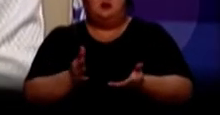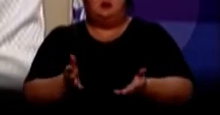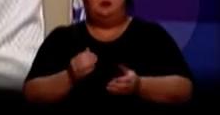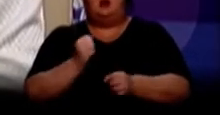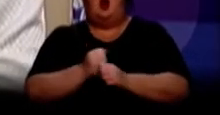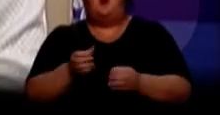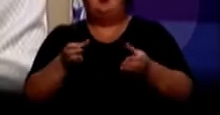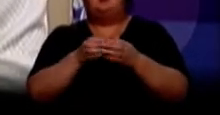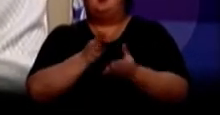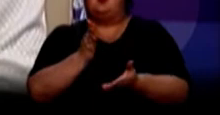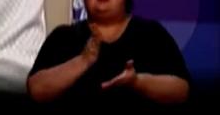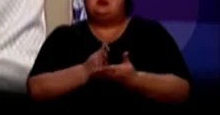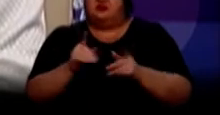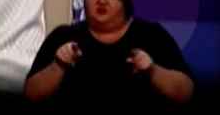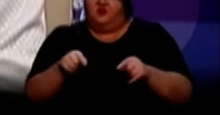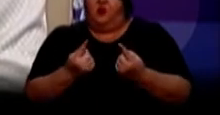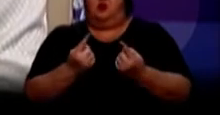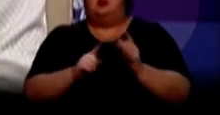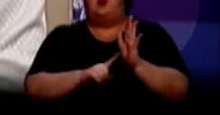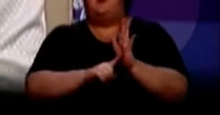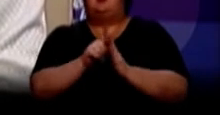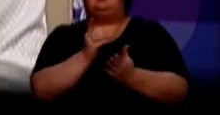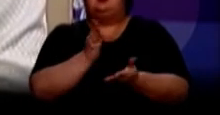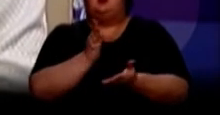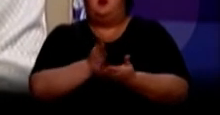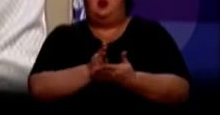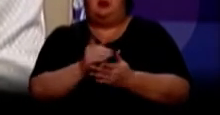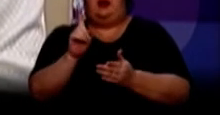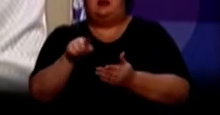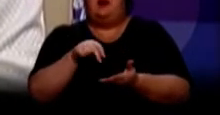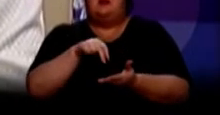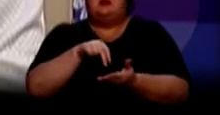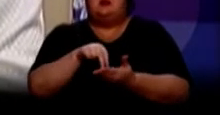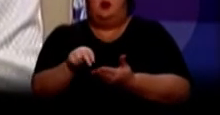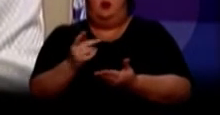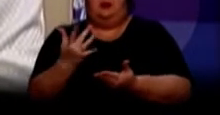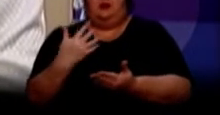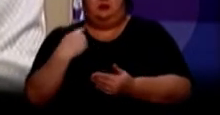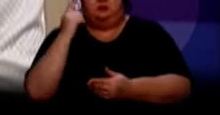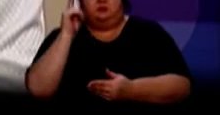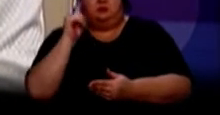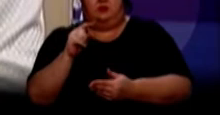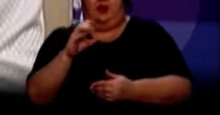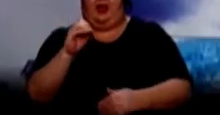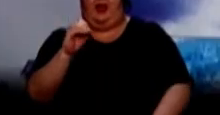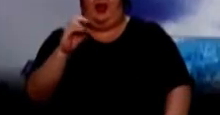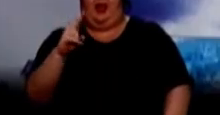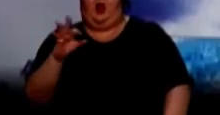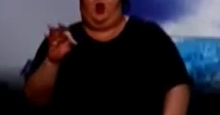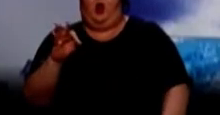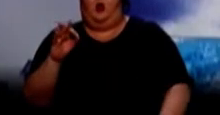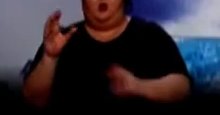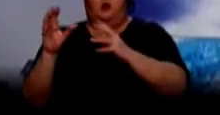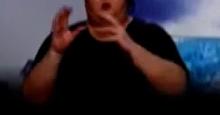група створена, початок покладено, вже зараз навіть закуплений, наскільки мені відомо, екобус для